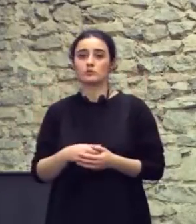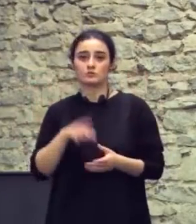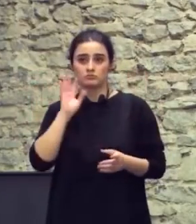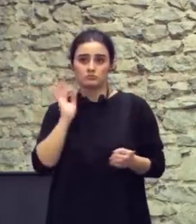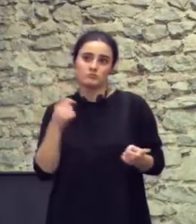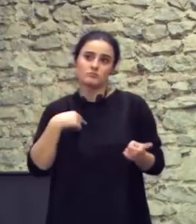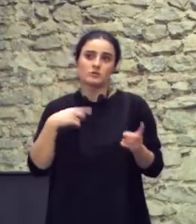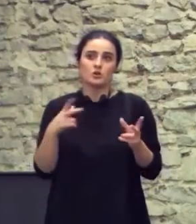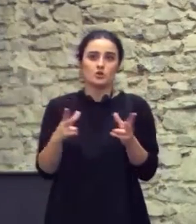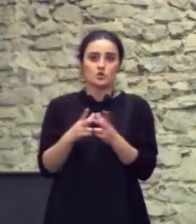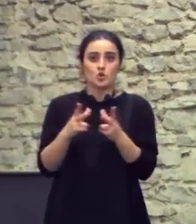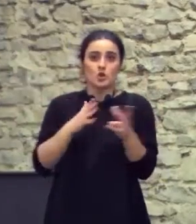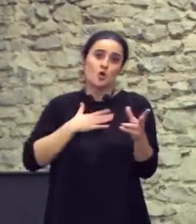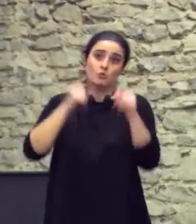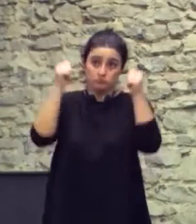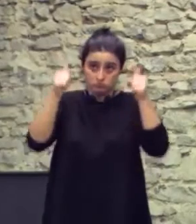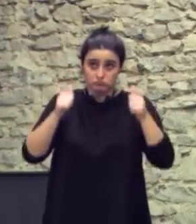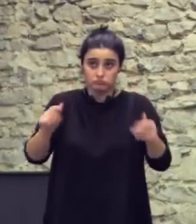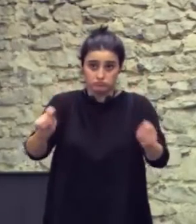gaur egun esan dezaket soziologoa naizela.